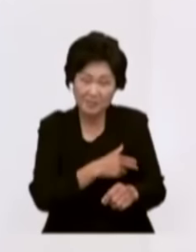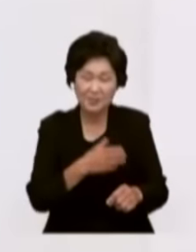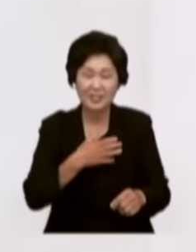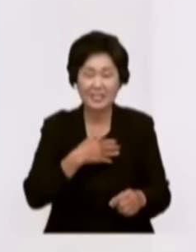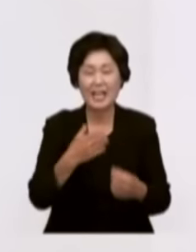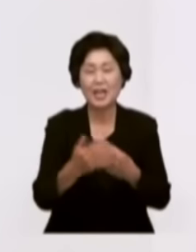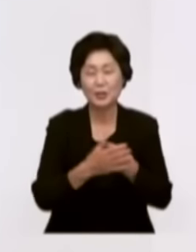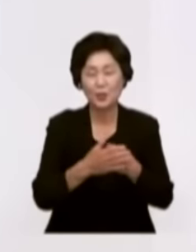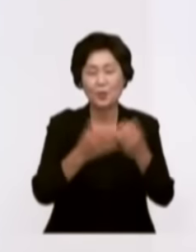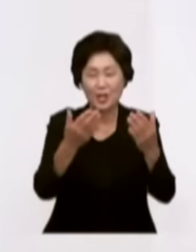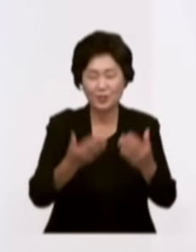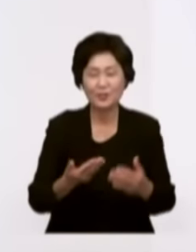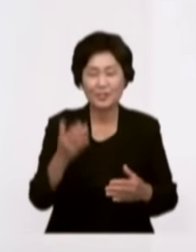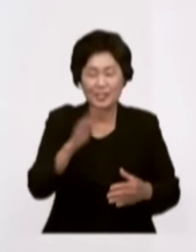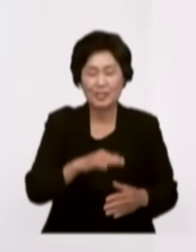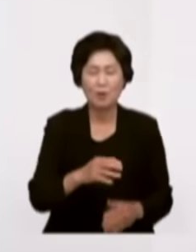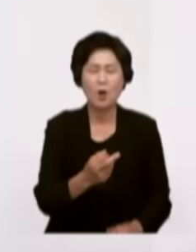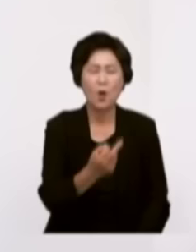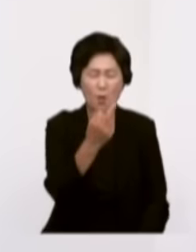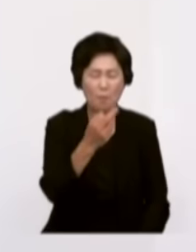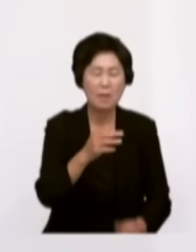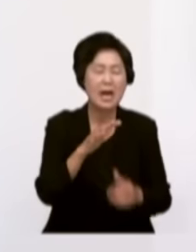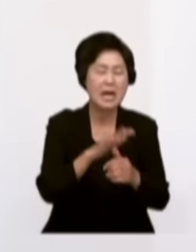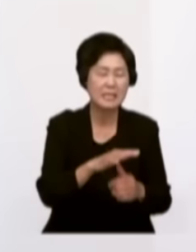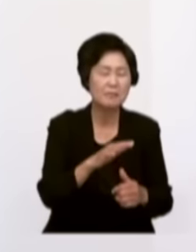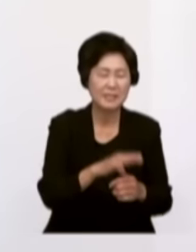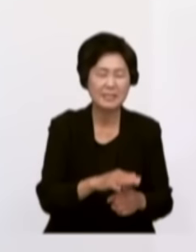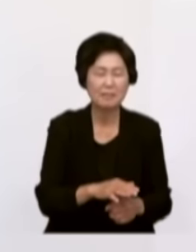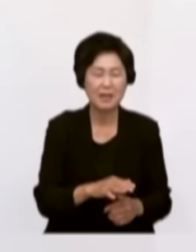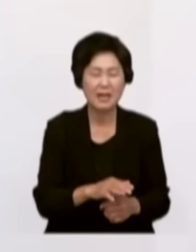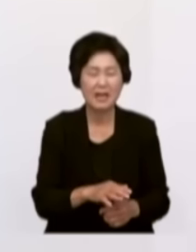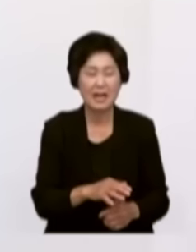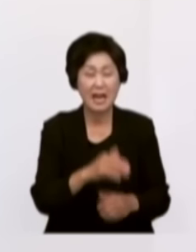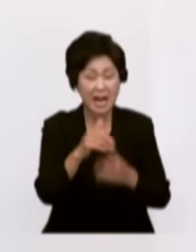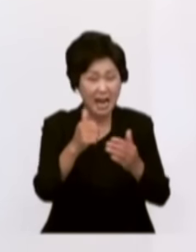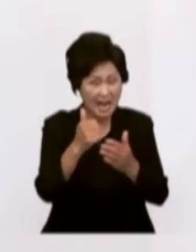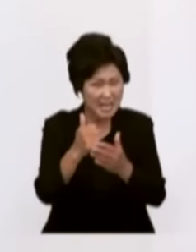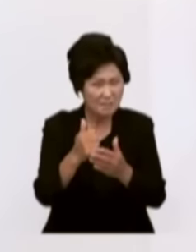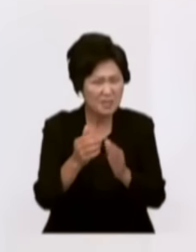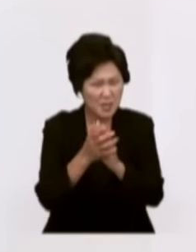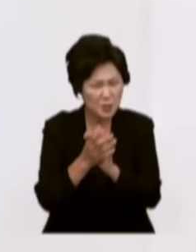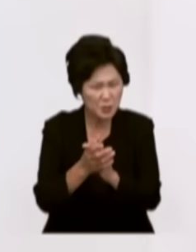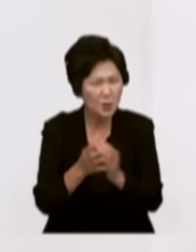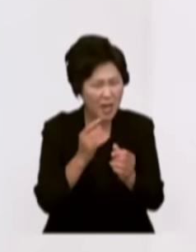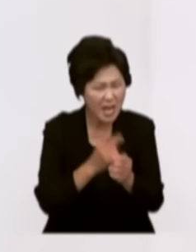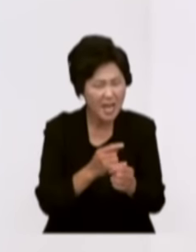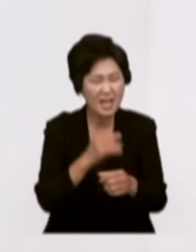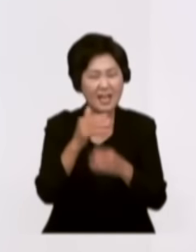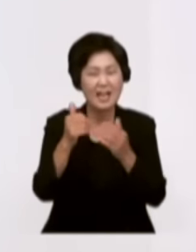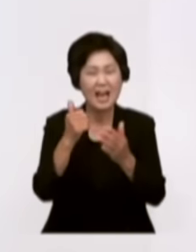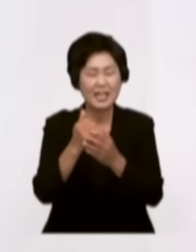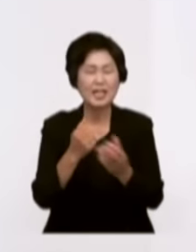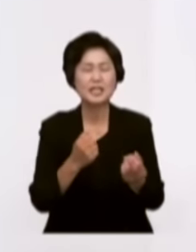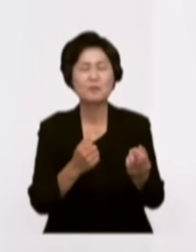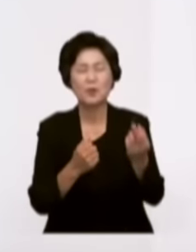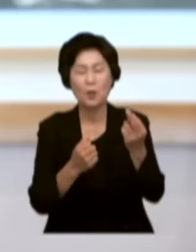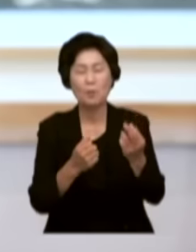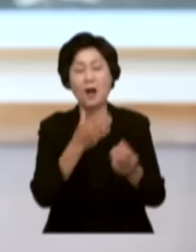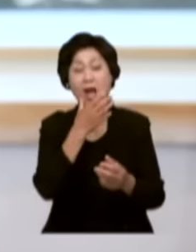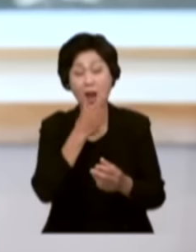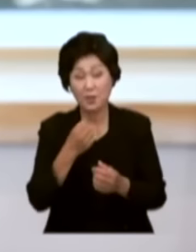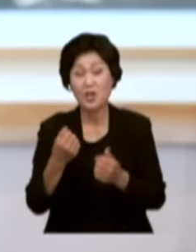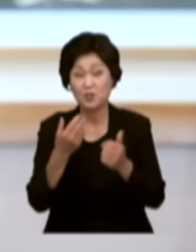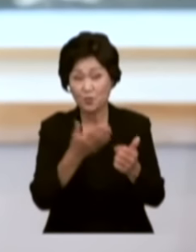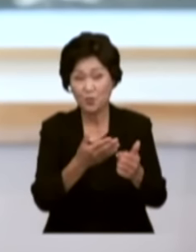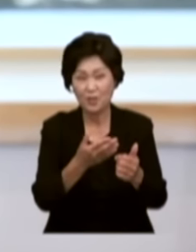전에 오빠 참아야 된다. 오빠 버텨야 된다. 하나님께 기도해라. 하나님이 다 오빠 행복하게